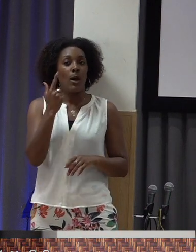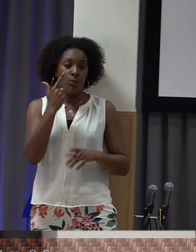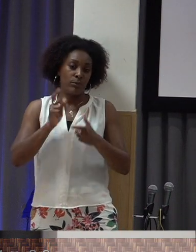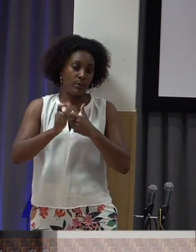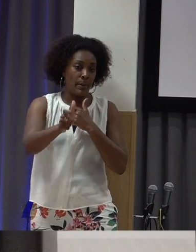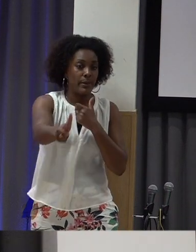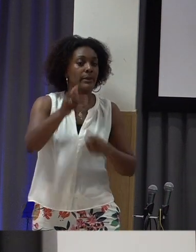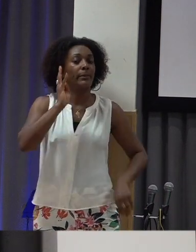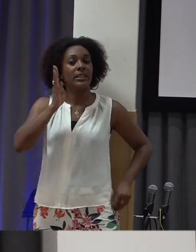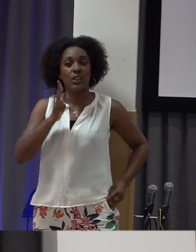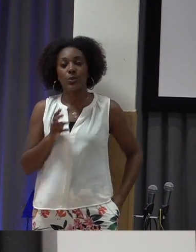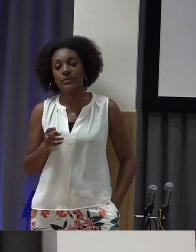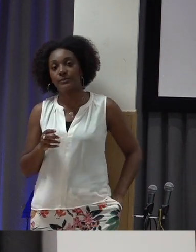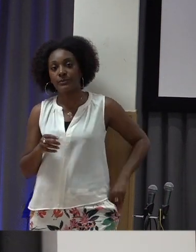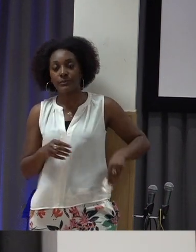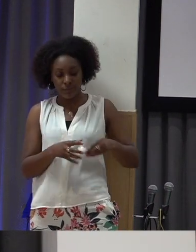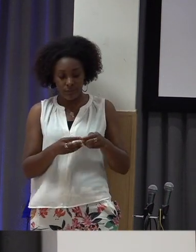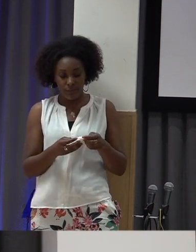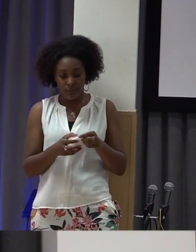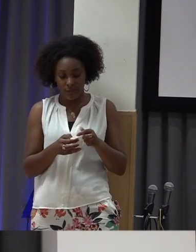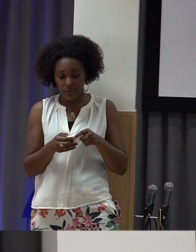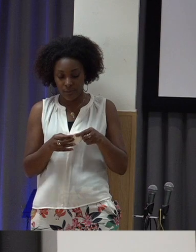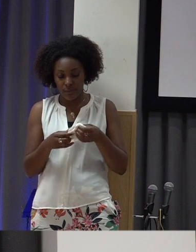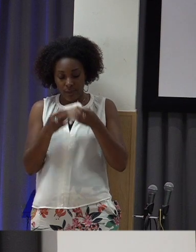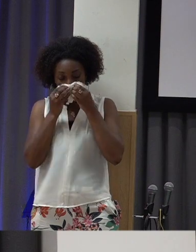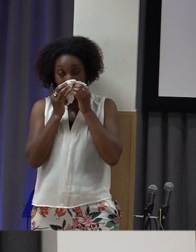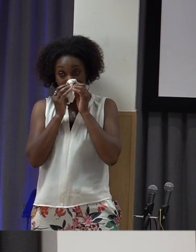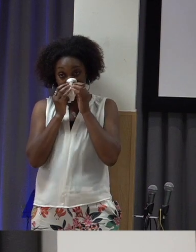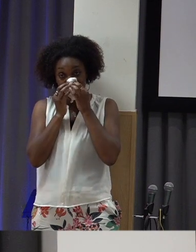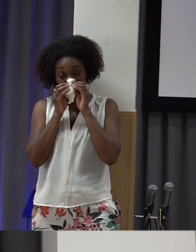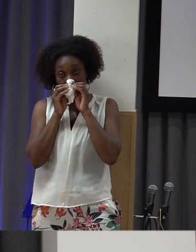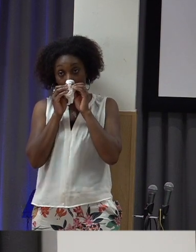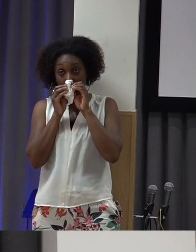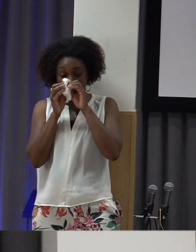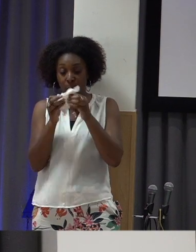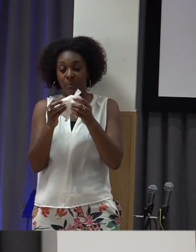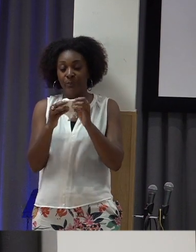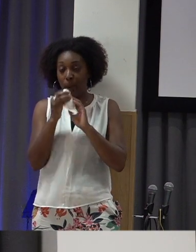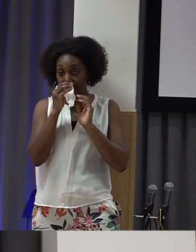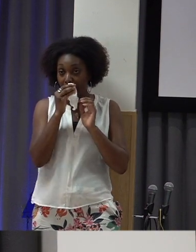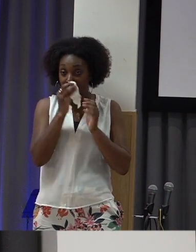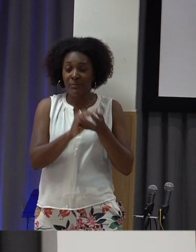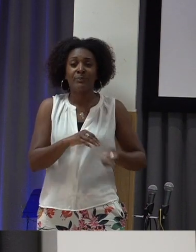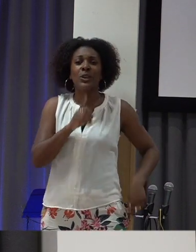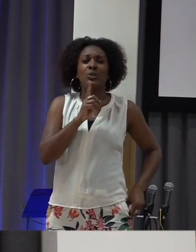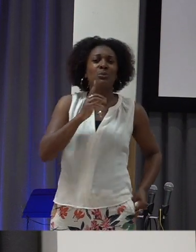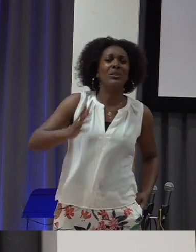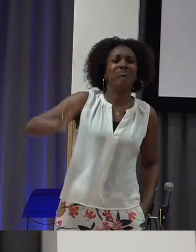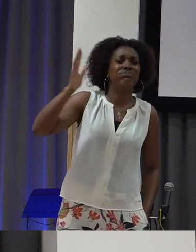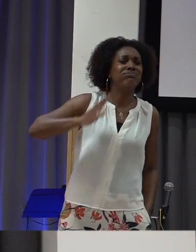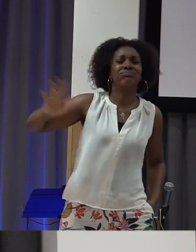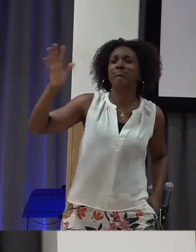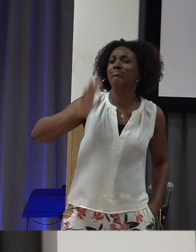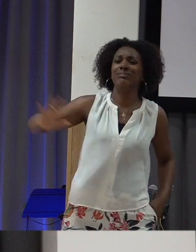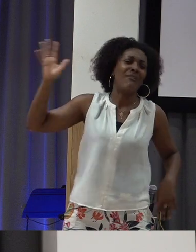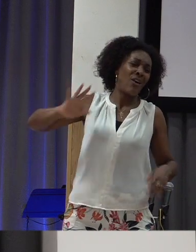pour développer ce thème de la tolérance et de l'intolérance. On peut dire que depuis la nuit des temps, les